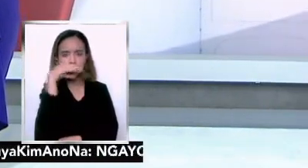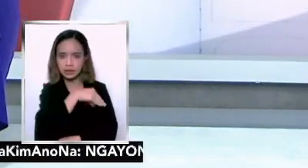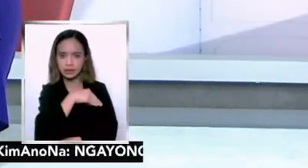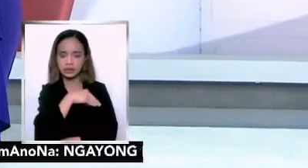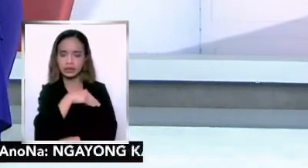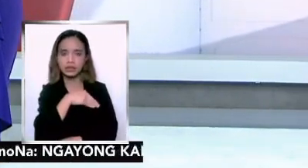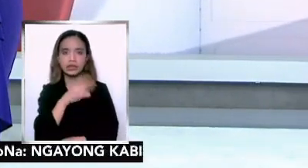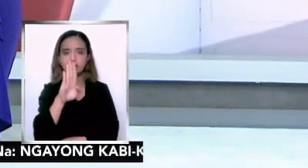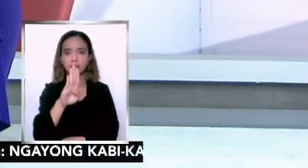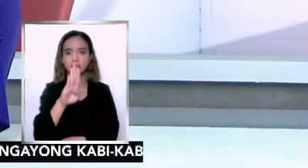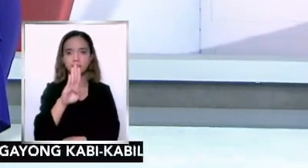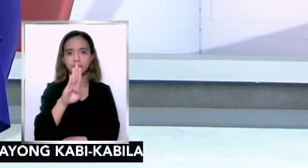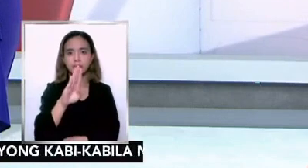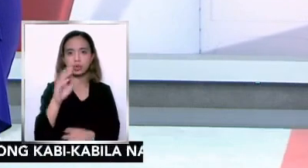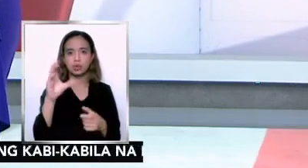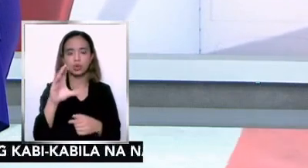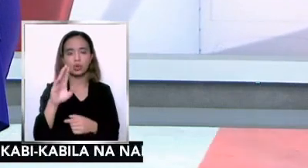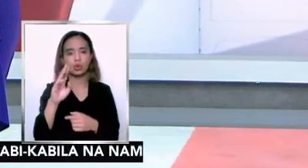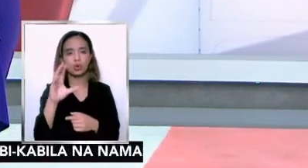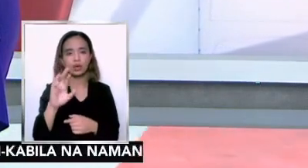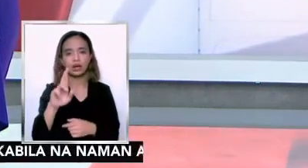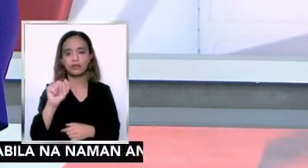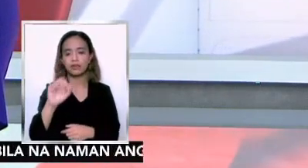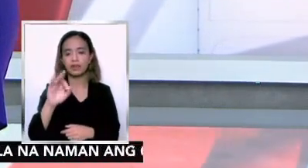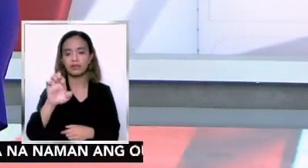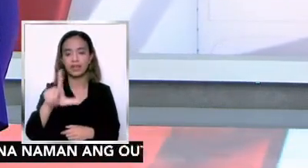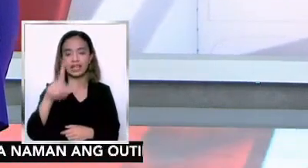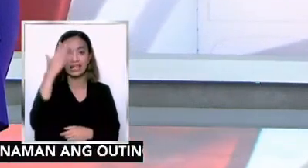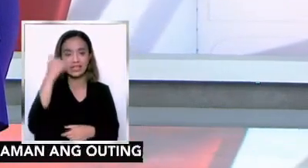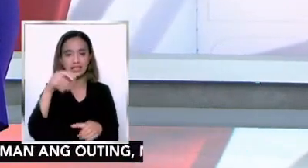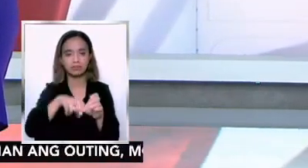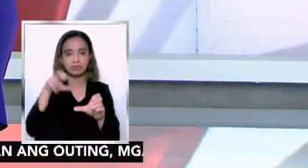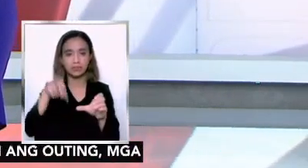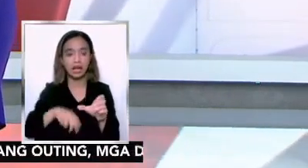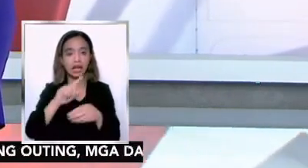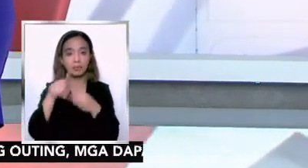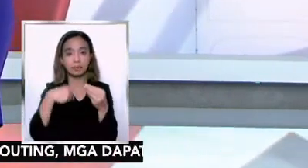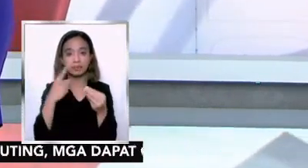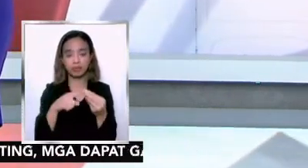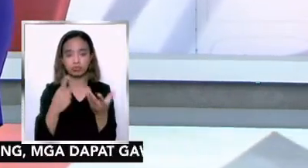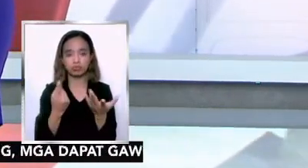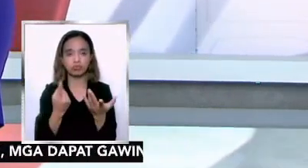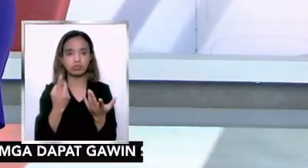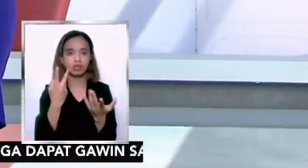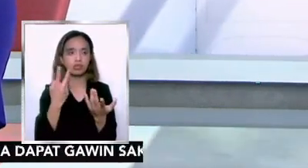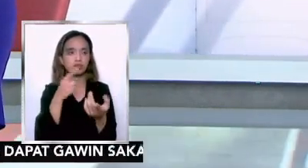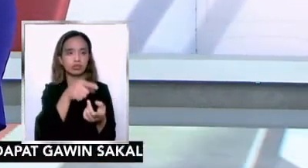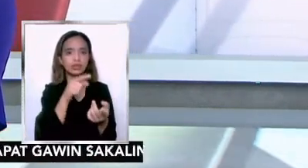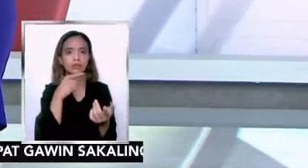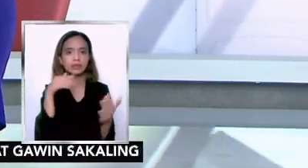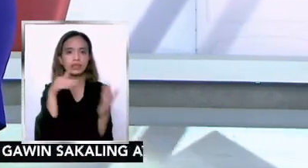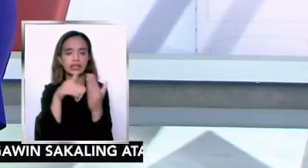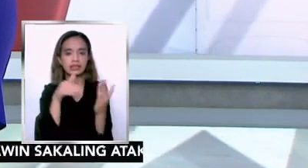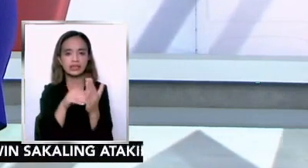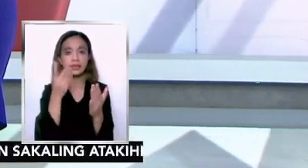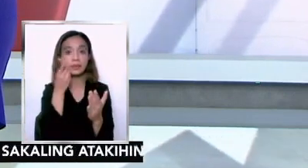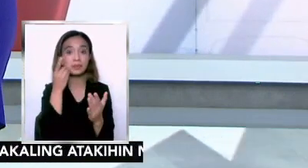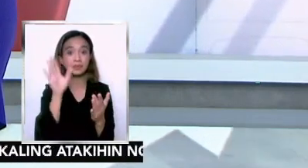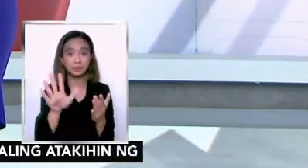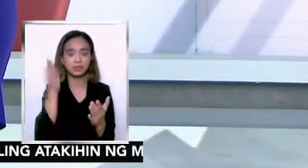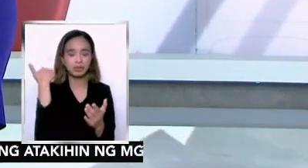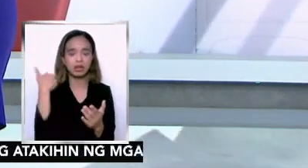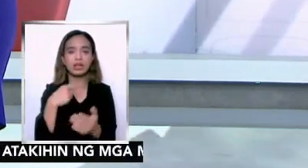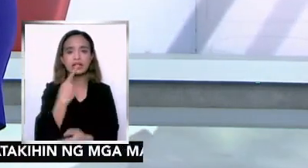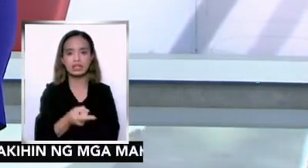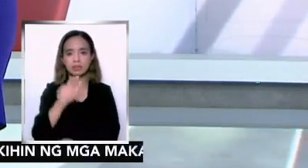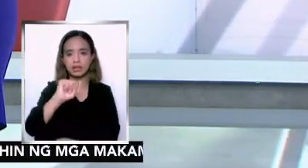Charge, Rafael Ragos, nang bawiin niya ang kanyang testimonya laban kay Senadora Laila De Lima. Sabi po ni Aguirre, may